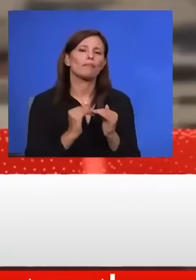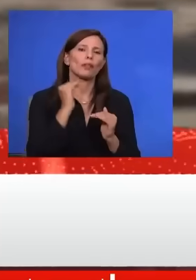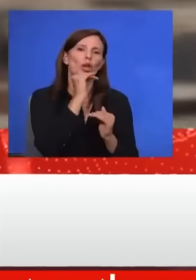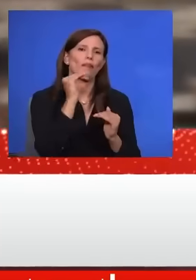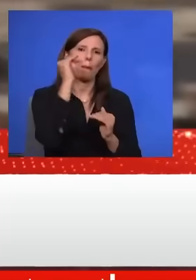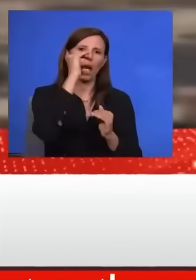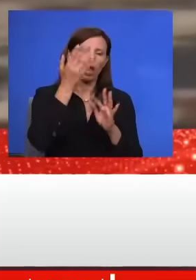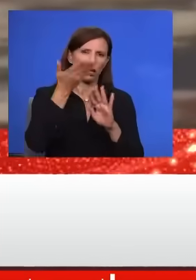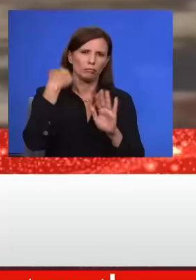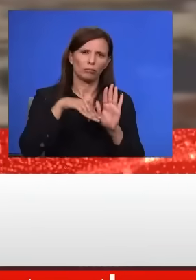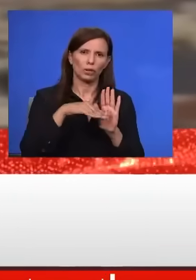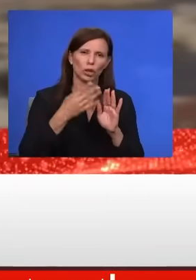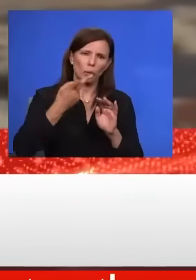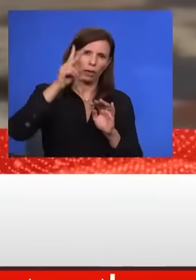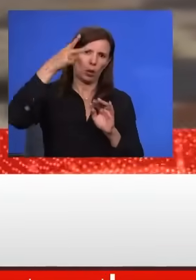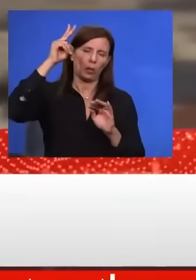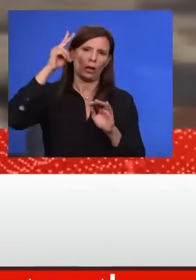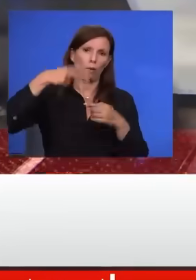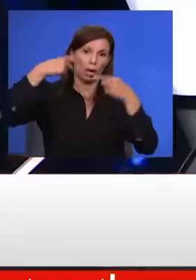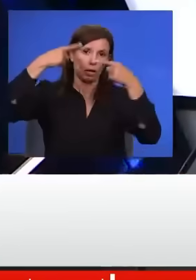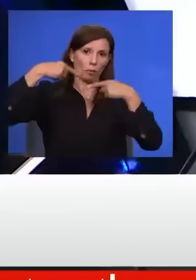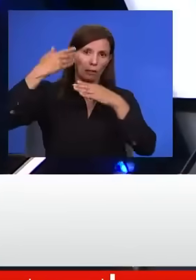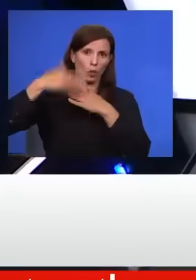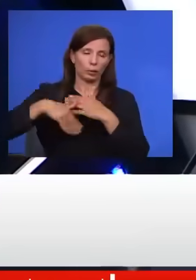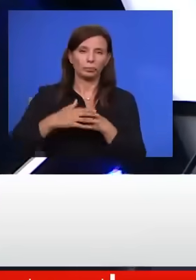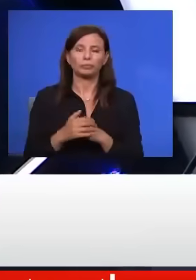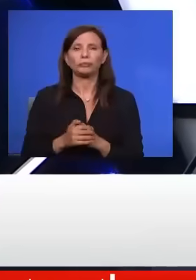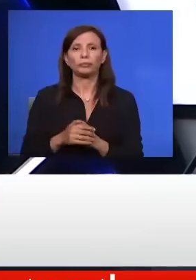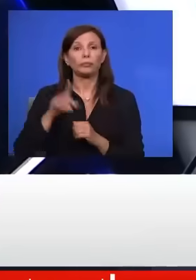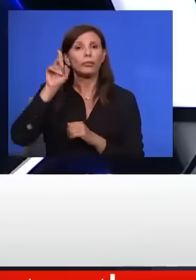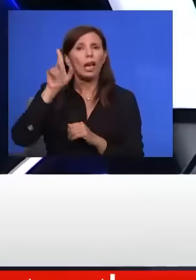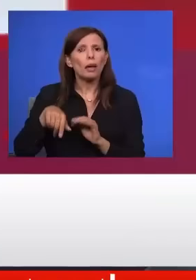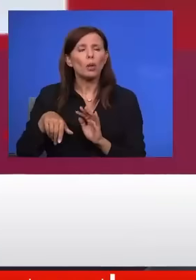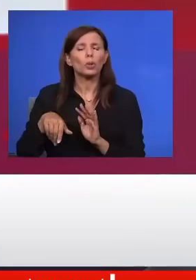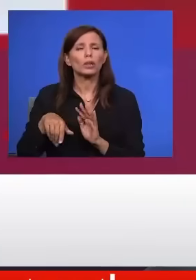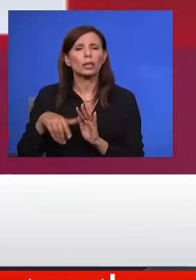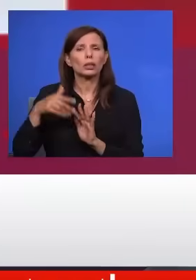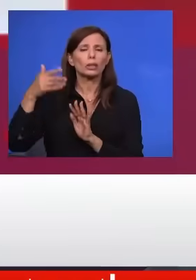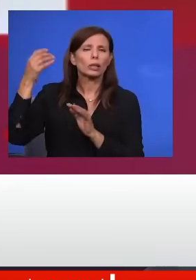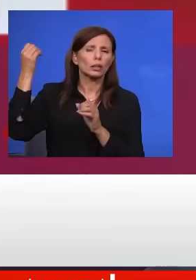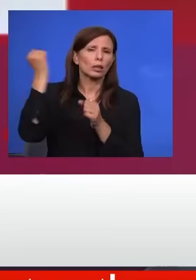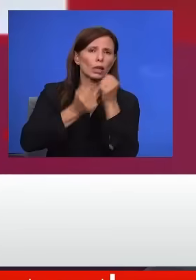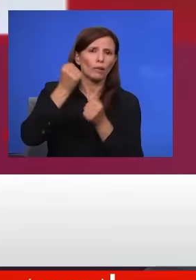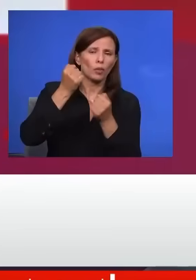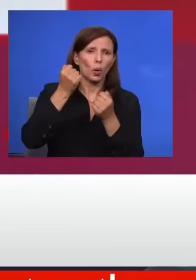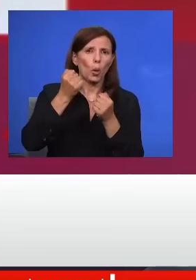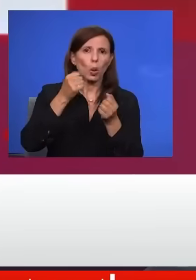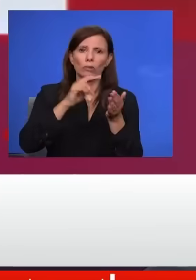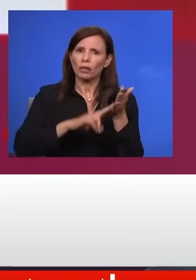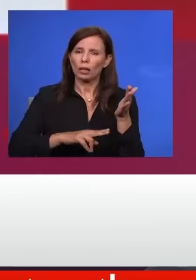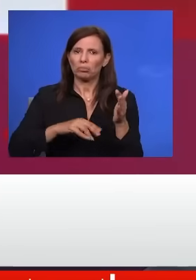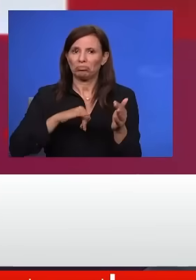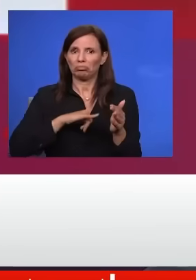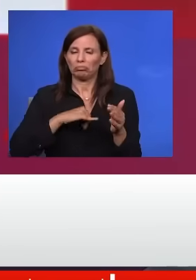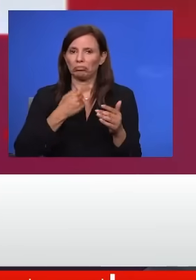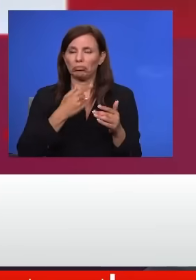האחרונים, אבל פרטים מעבר לכך. צריך לומר שלמרות התקיפות המסיביות והתמונות הדרמטיות שיוצאות מהרצועה, עדיין היכולת הצבאית של